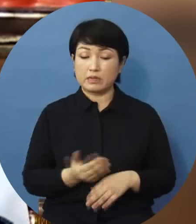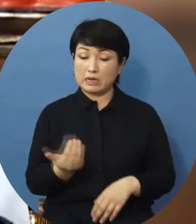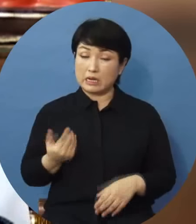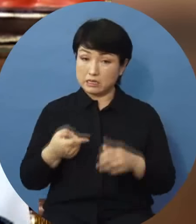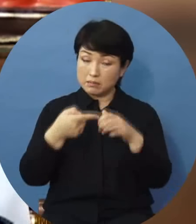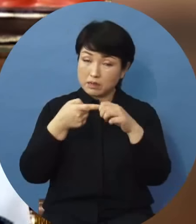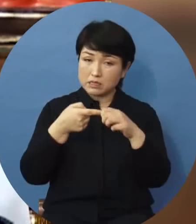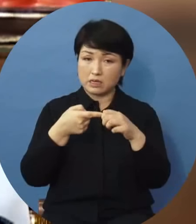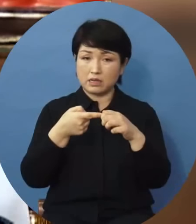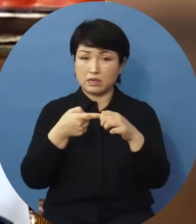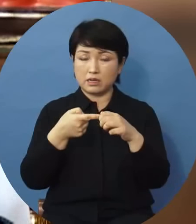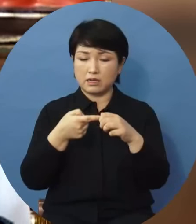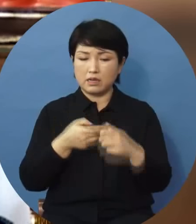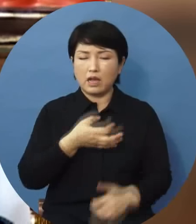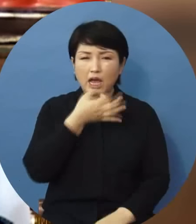전자는